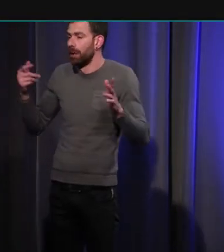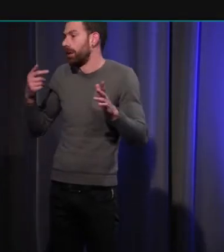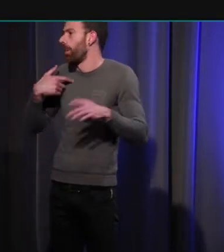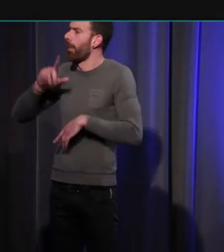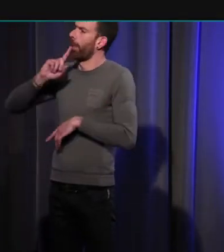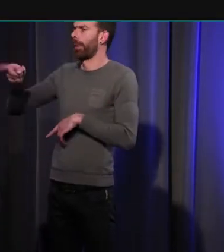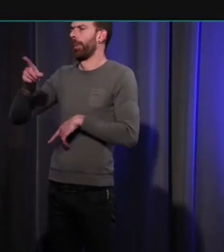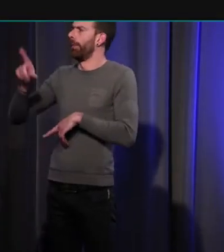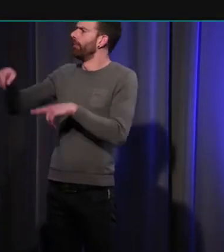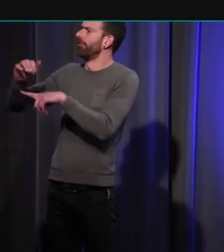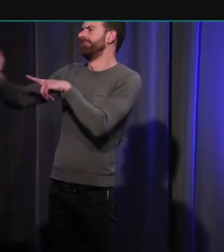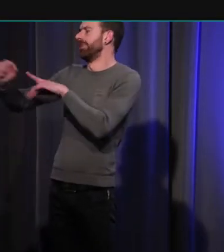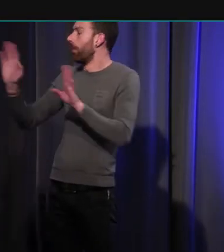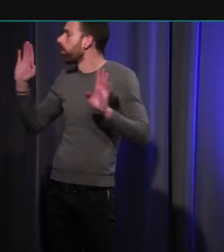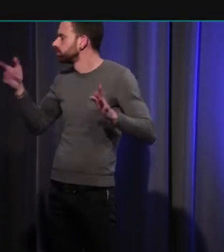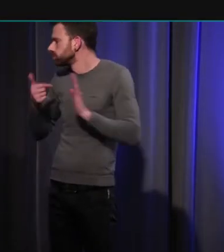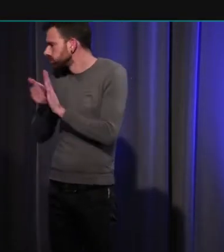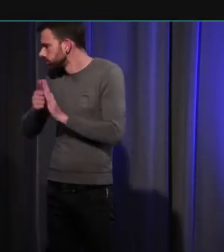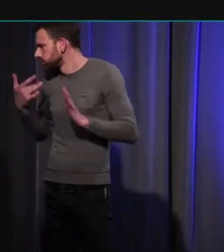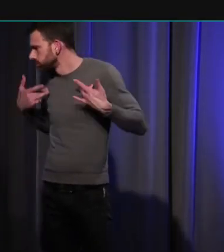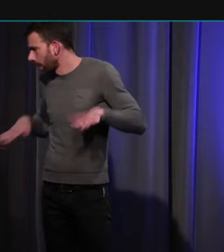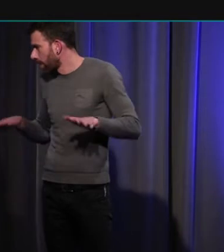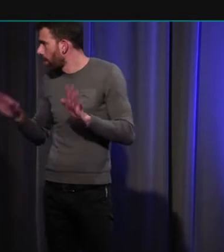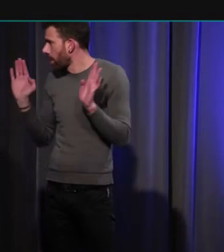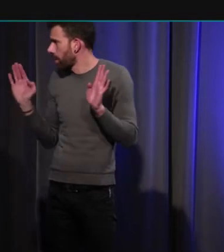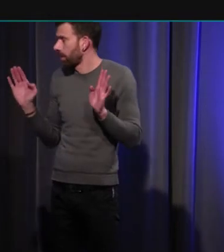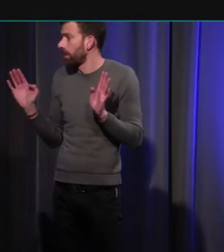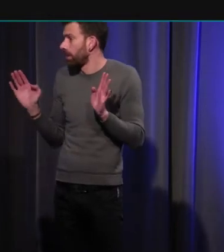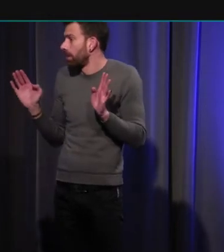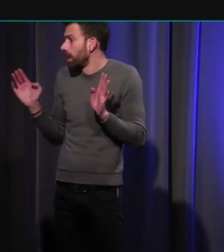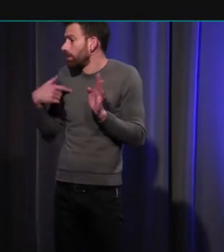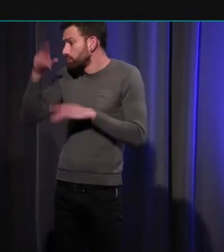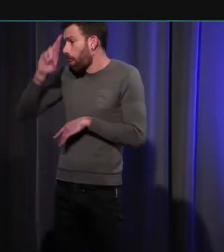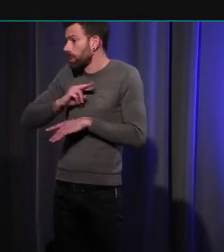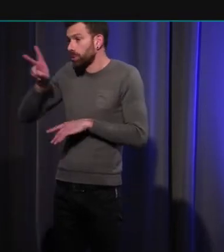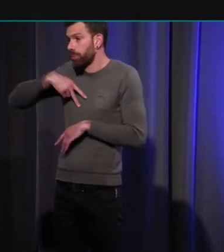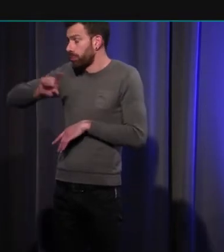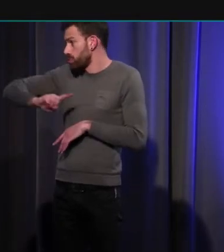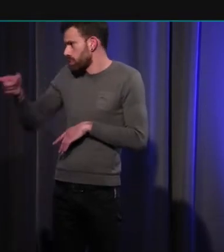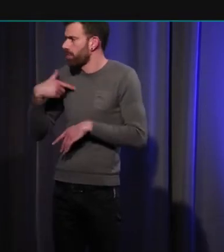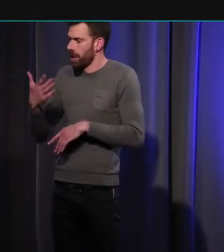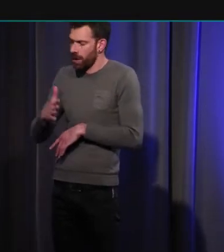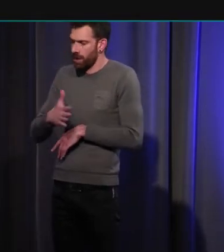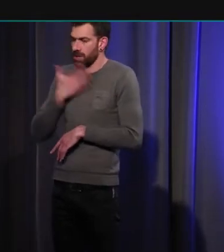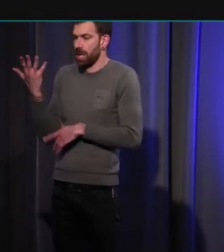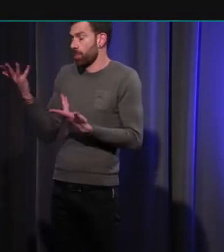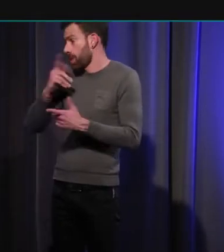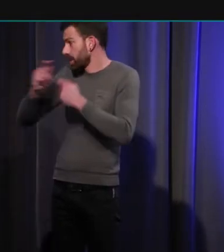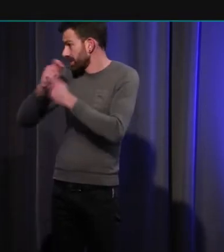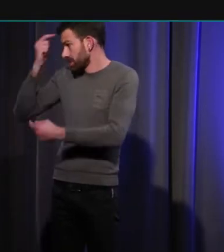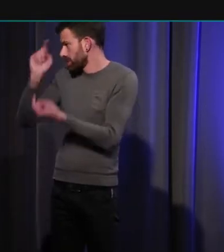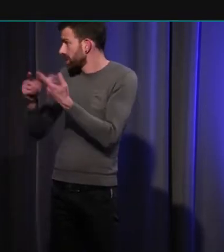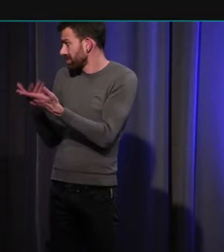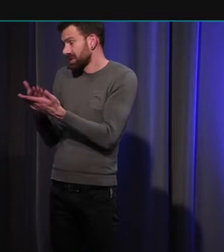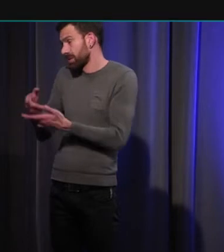de leçon puisque de toute façon ce n'est pas ma religion mais j'adore dialoguer deux sur ces points je suis